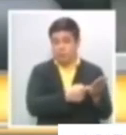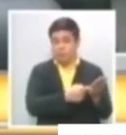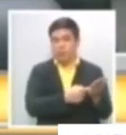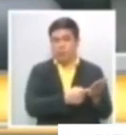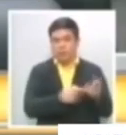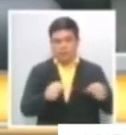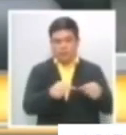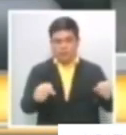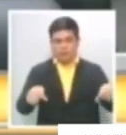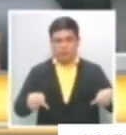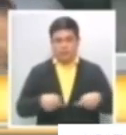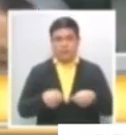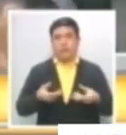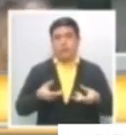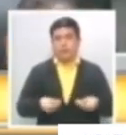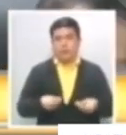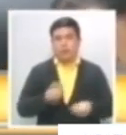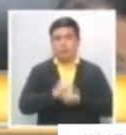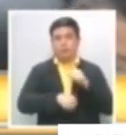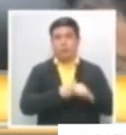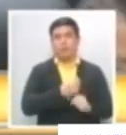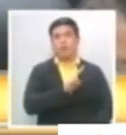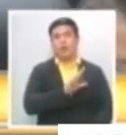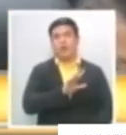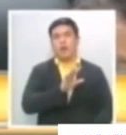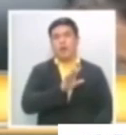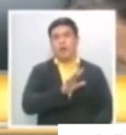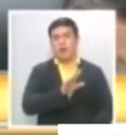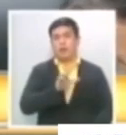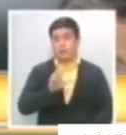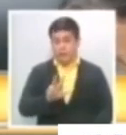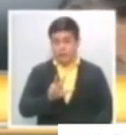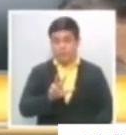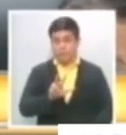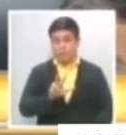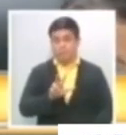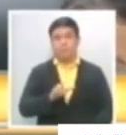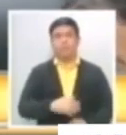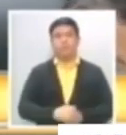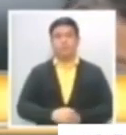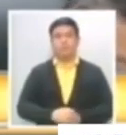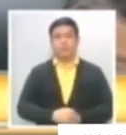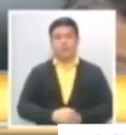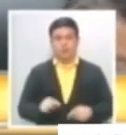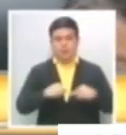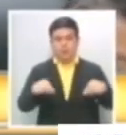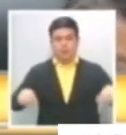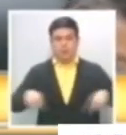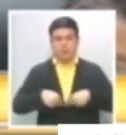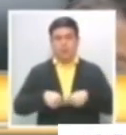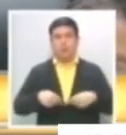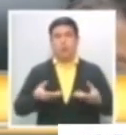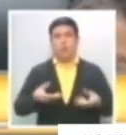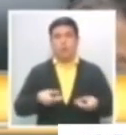ออกโฉนดตั้งแต่ปีพ.ศ.2553นะครับเป็นที่ว่างเปล่า